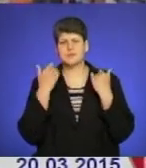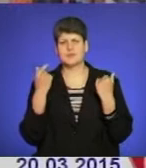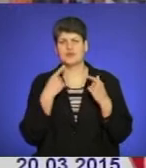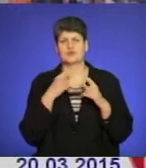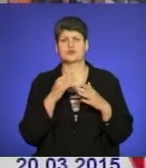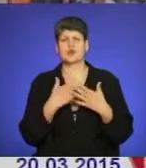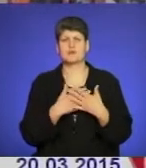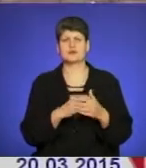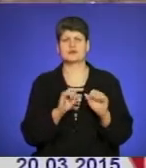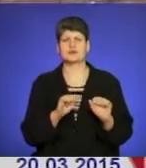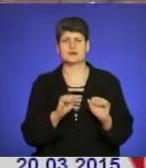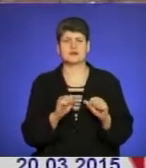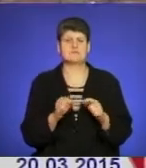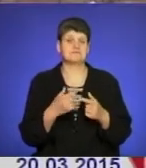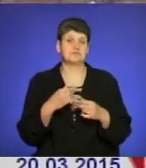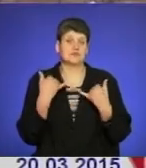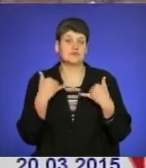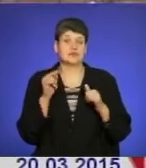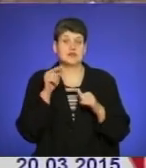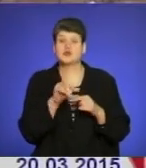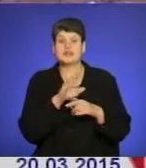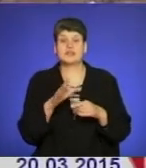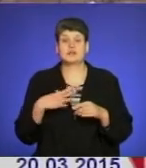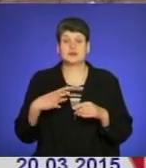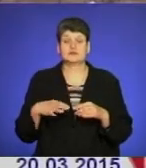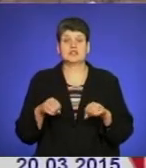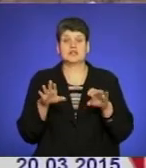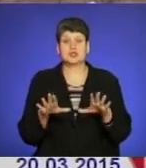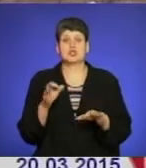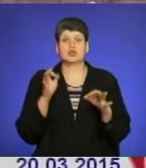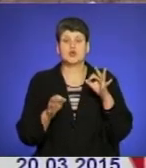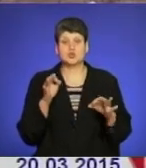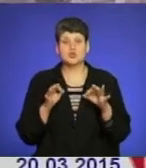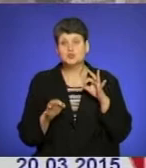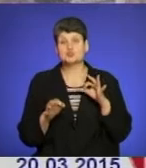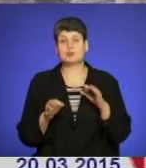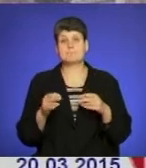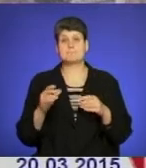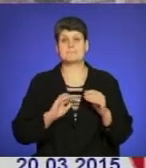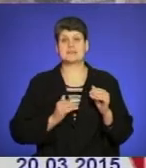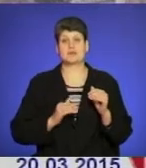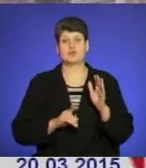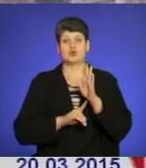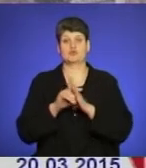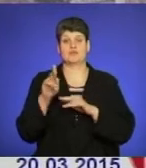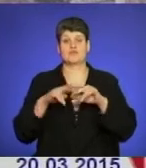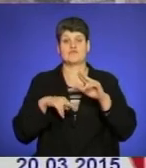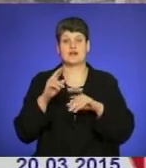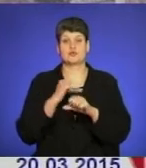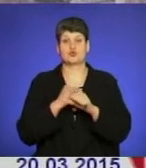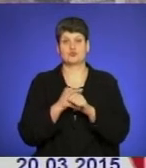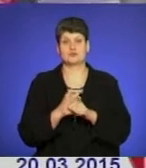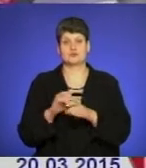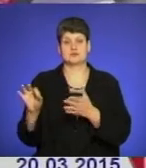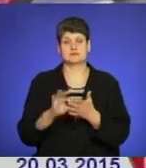захисники. Застерігає, наприклад, те, що, не діждавшись рішення суду щодо доцільності права на оренду, підприємець розпочинає будівельні роботи